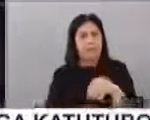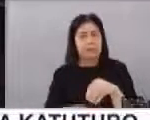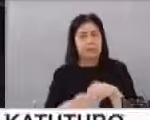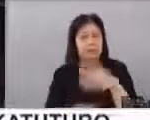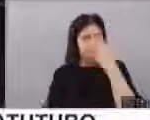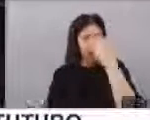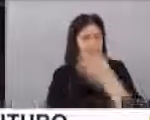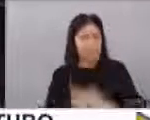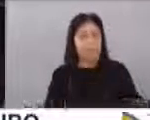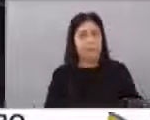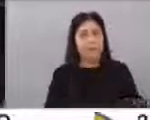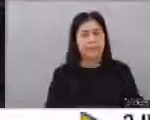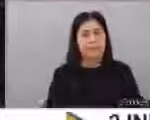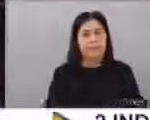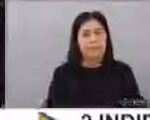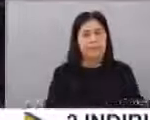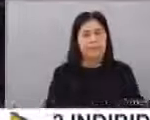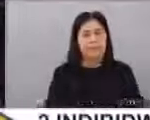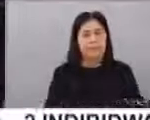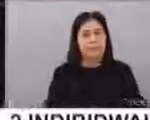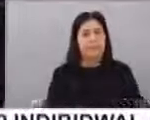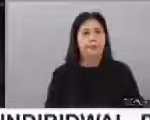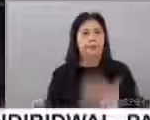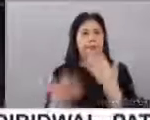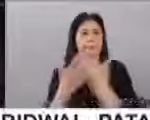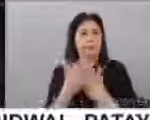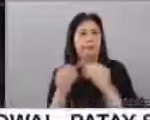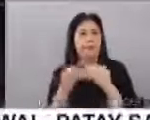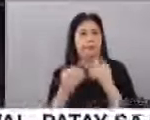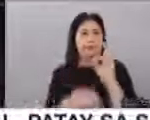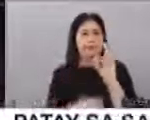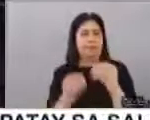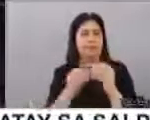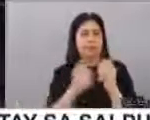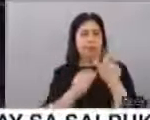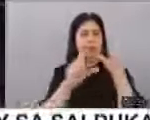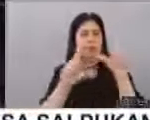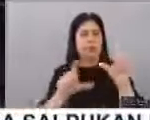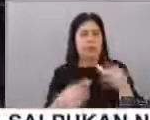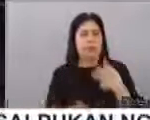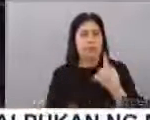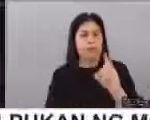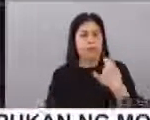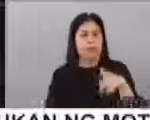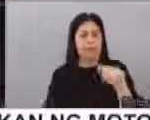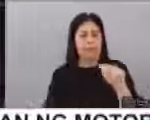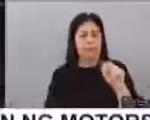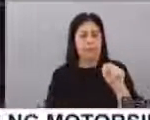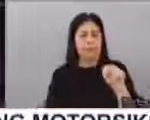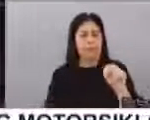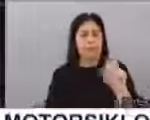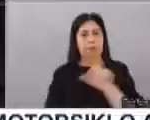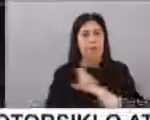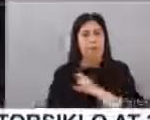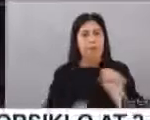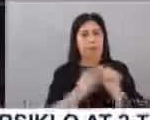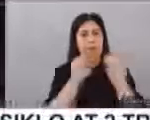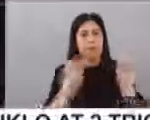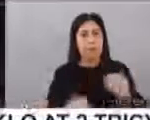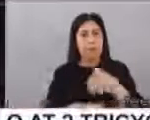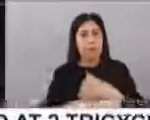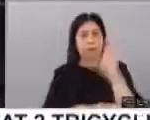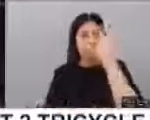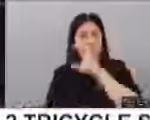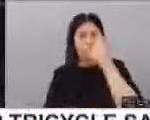Mariveles, Bataan. Sa kuha ng CCTV, kitang-kita ang pag-overtake ng tricycle sa kulog-kulog nang